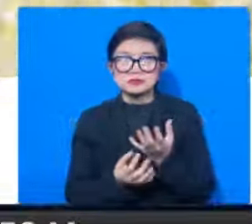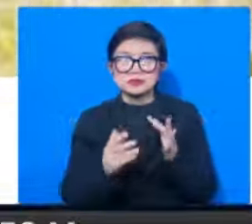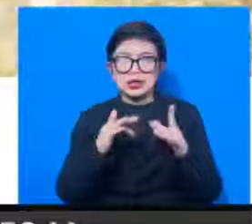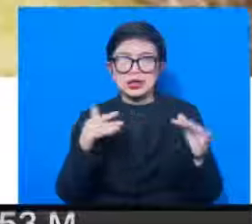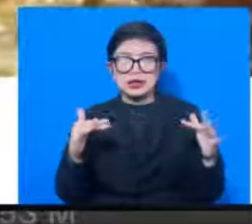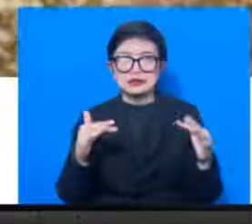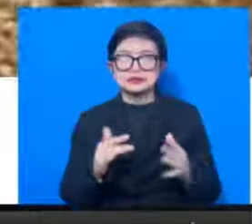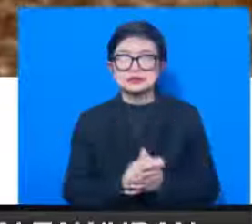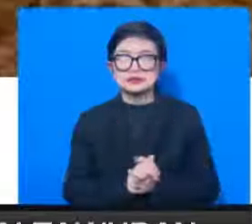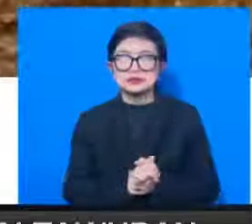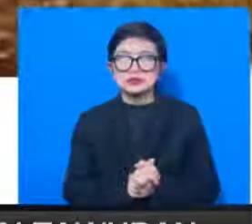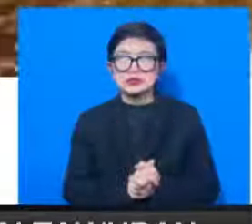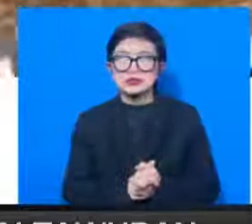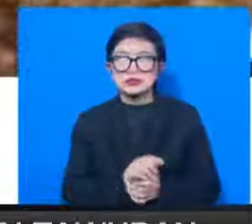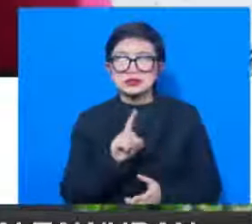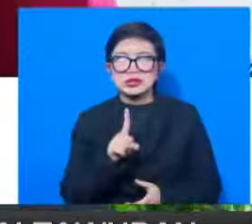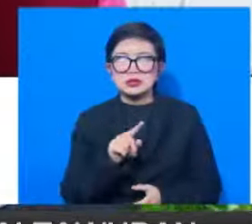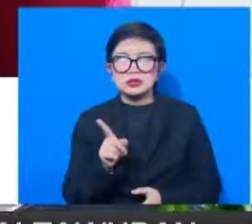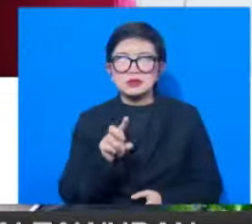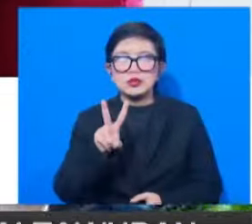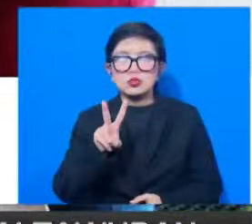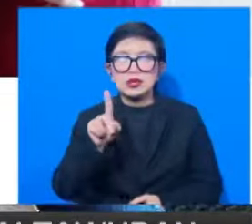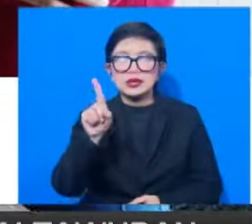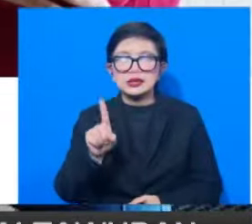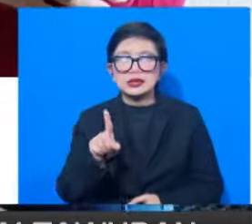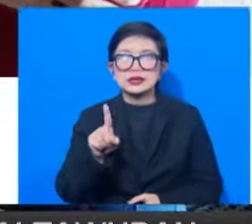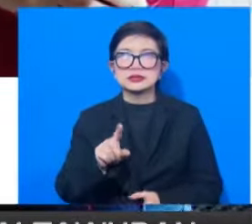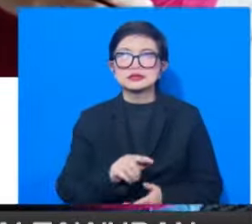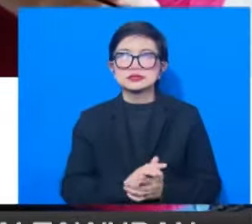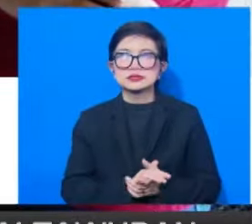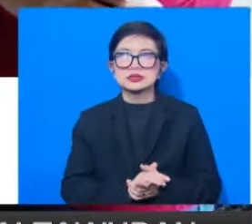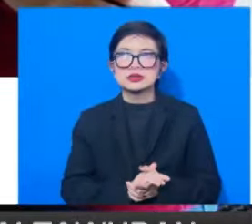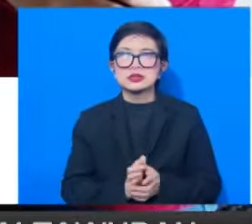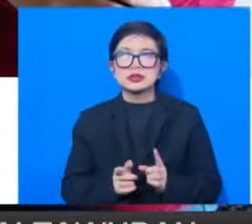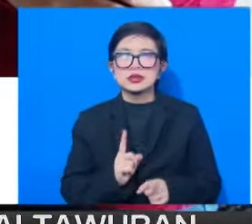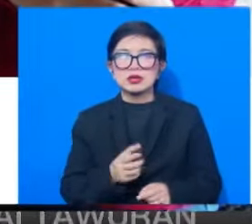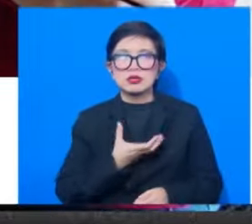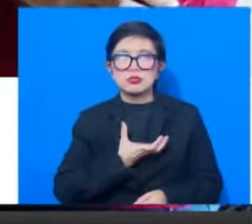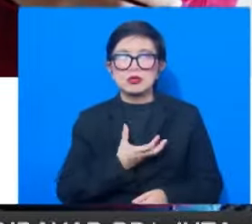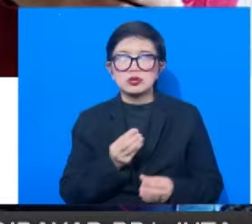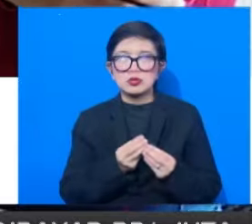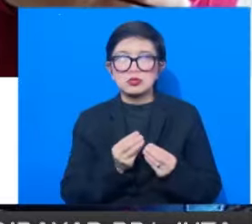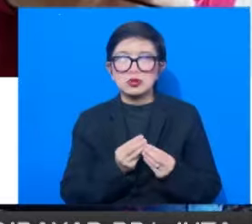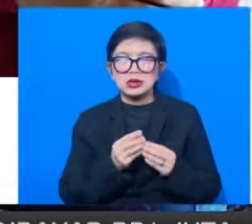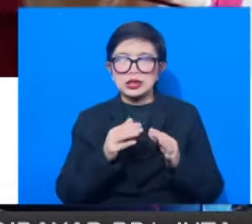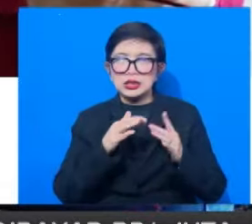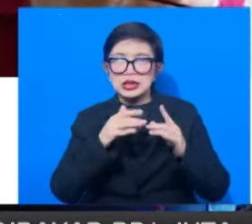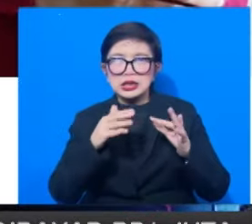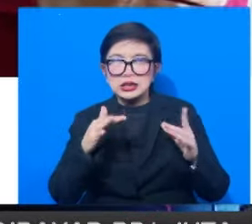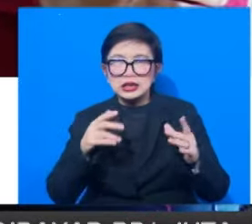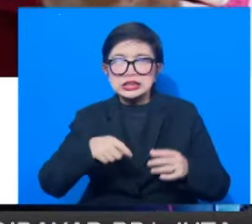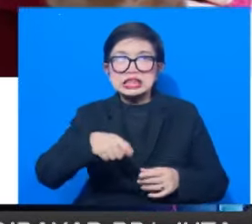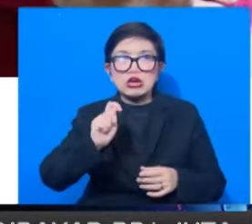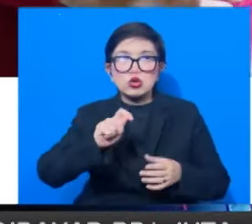banyak, dia cukup 1-2 detik aja. Tapi kalau seandainya nanti mau dibuat kayak sayur bening atau sayur yang